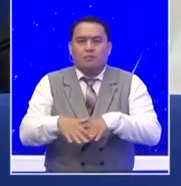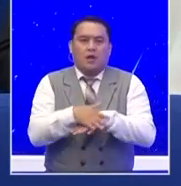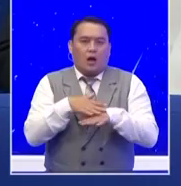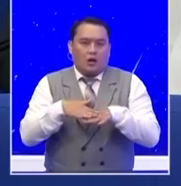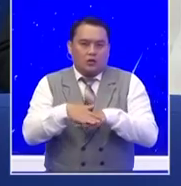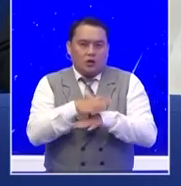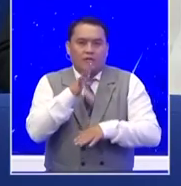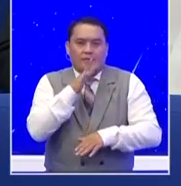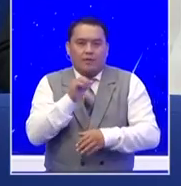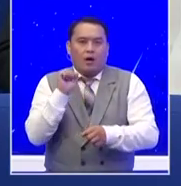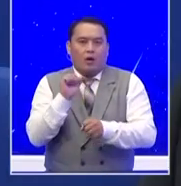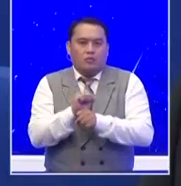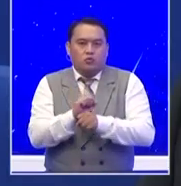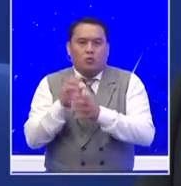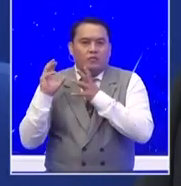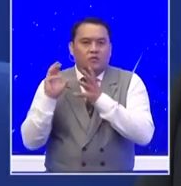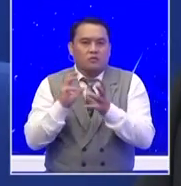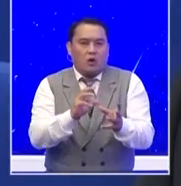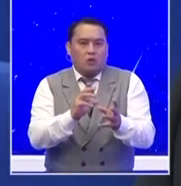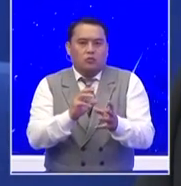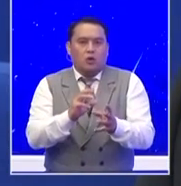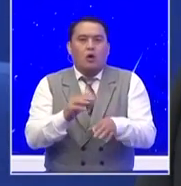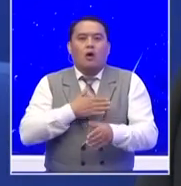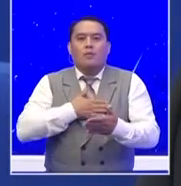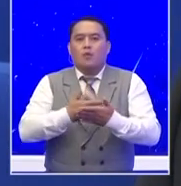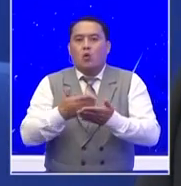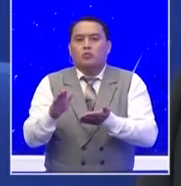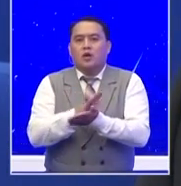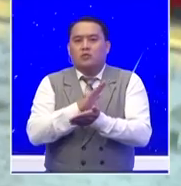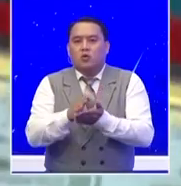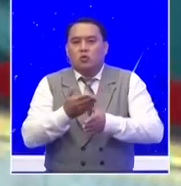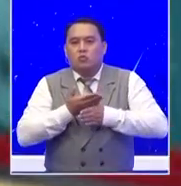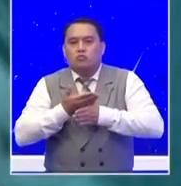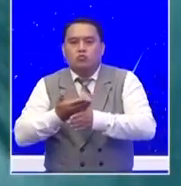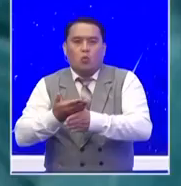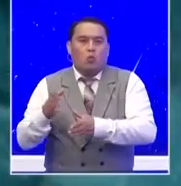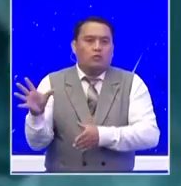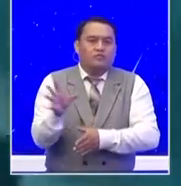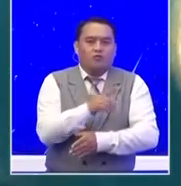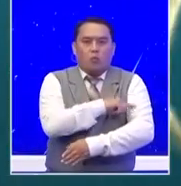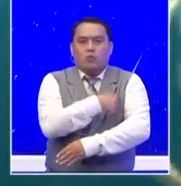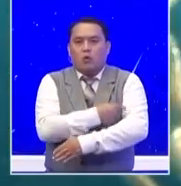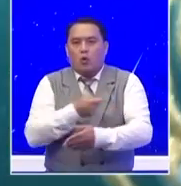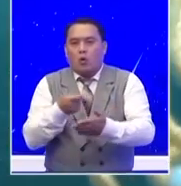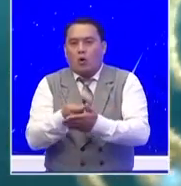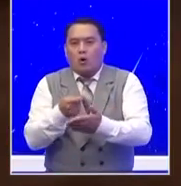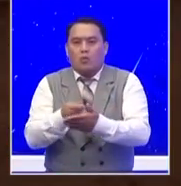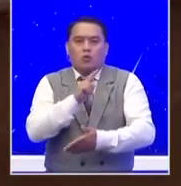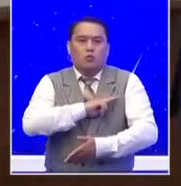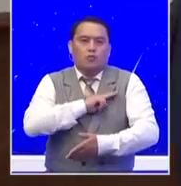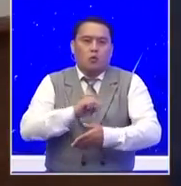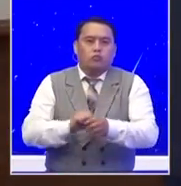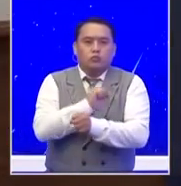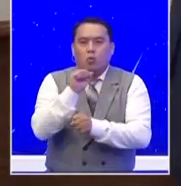населения. В период остановки общественного автотранспорта добровольцы бесплатно доставляли на работу медицинский персонал и кормили сотрудников